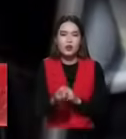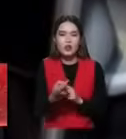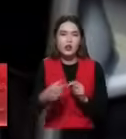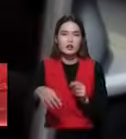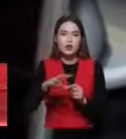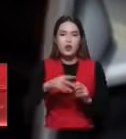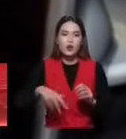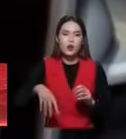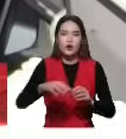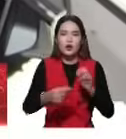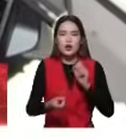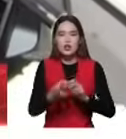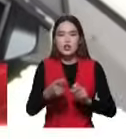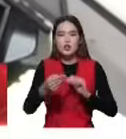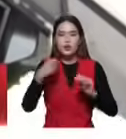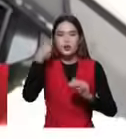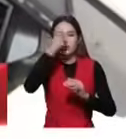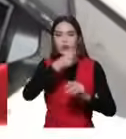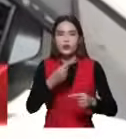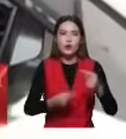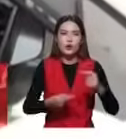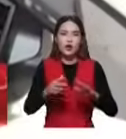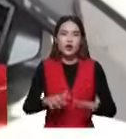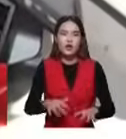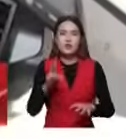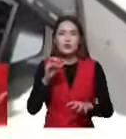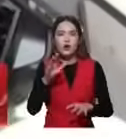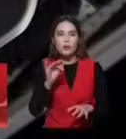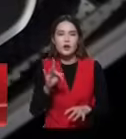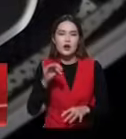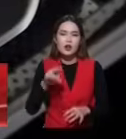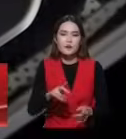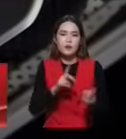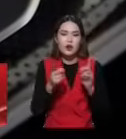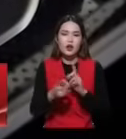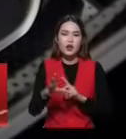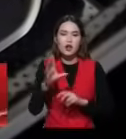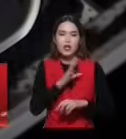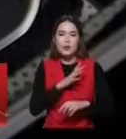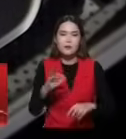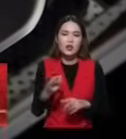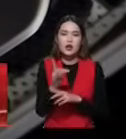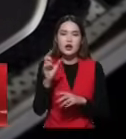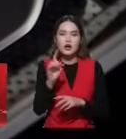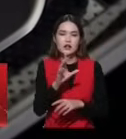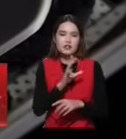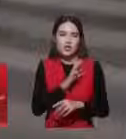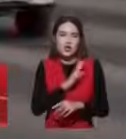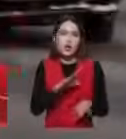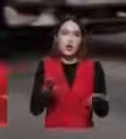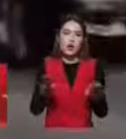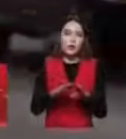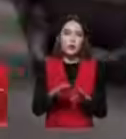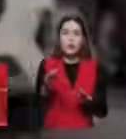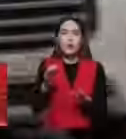бүкіл әлемді жаулап алды. Өткен жылы 43 миллионға жуық коммерциялық және жеңіл автомобиль сатылған. Оның төрттен бірі қытайлықтарға тиесілі. Осылайша олар